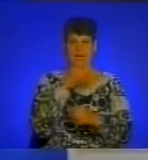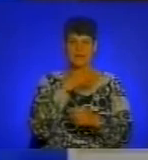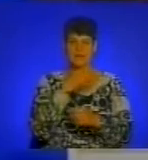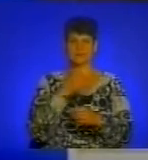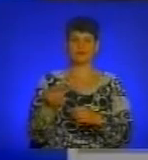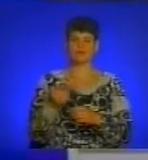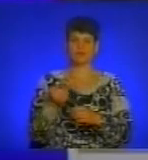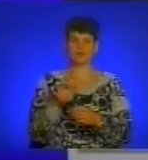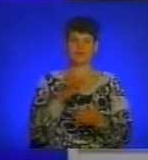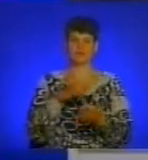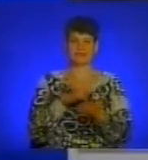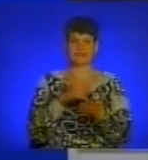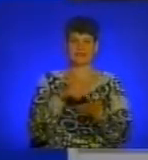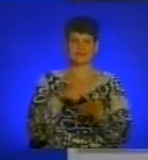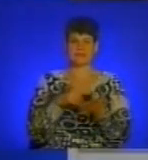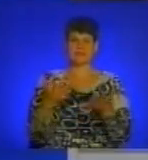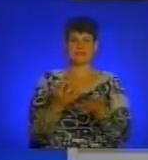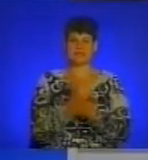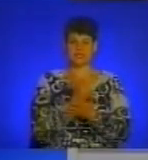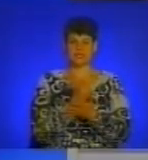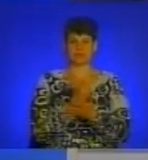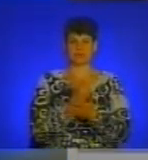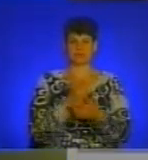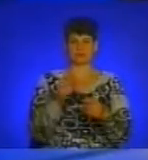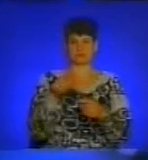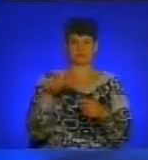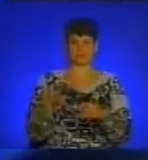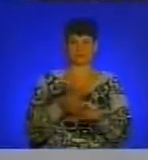центрі міста знайшли людські рештки, що датуються 19 століттям.